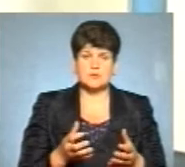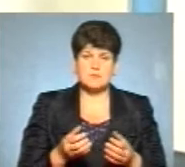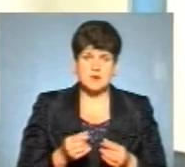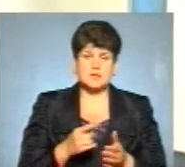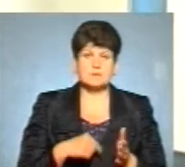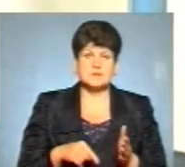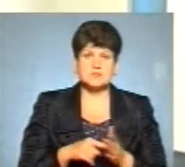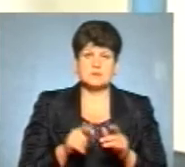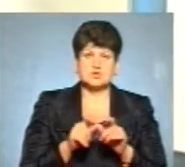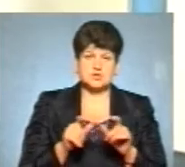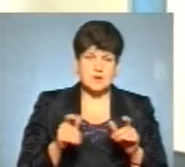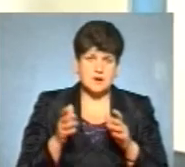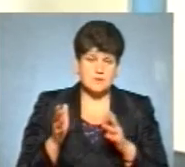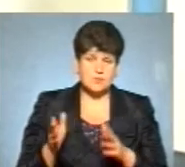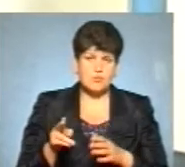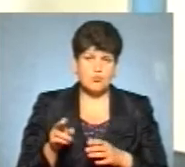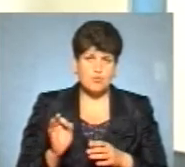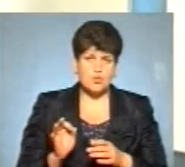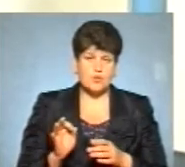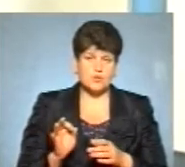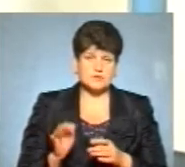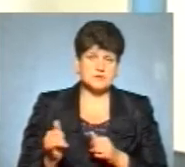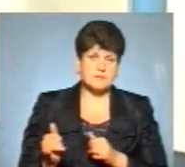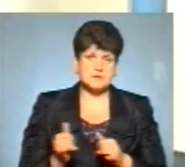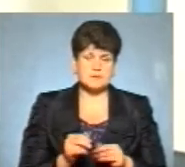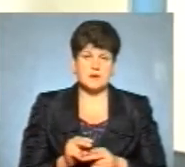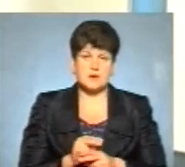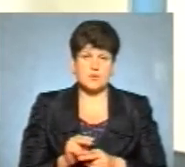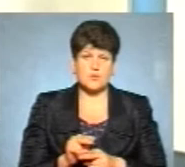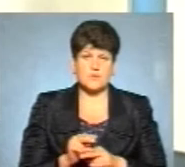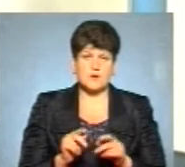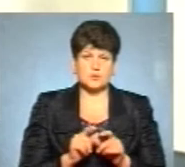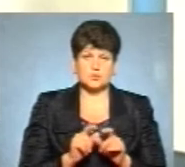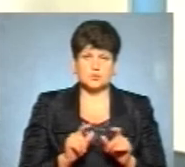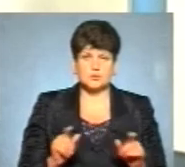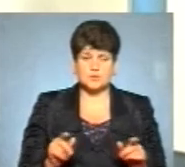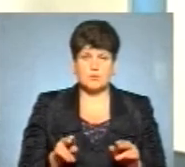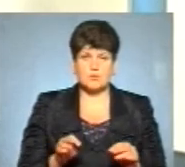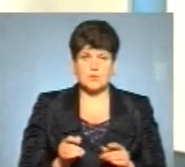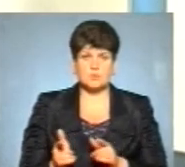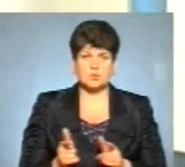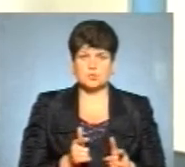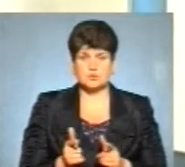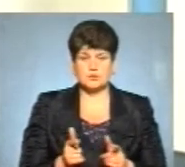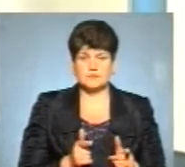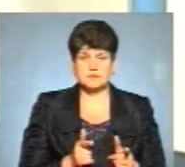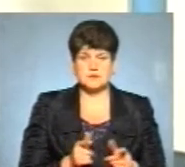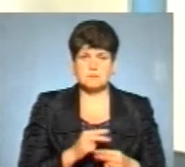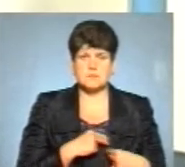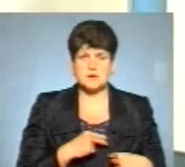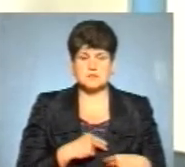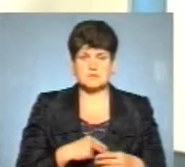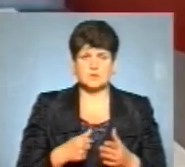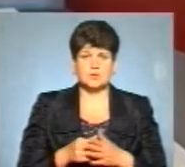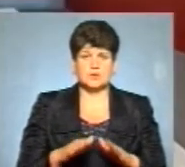міським штабом по забезпеченню лікувальної установи, по підготовці працівників до